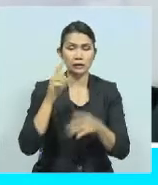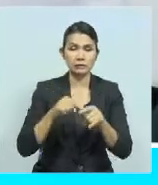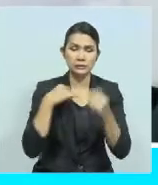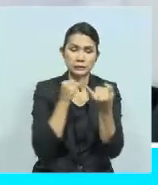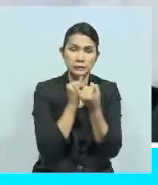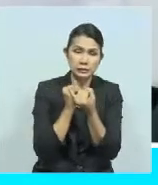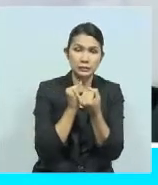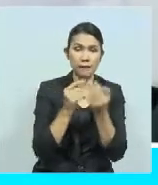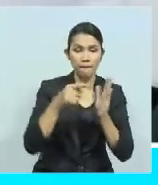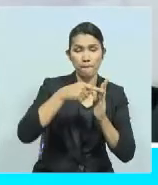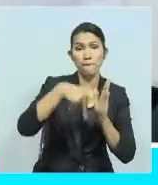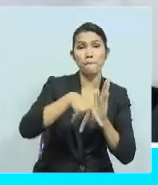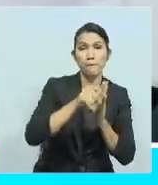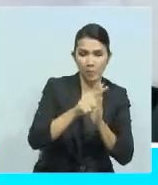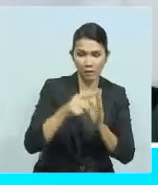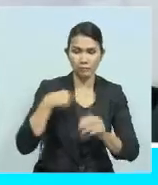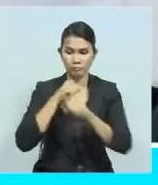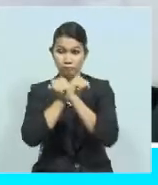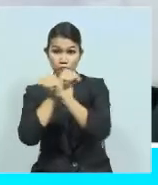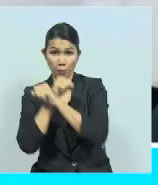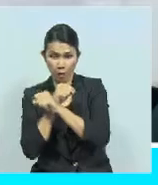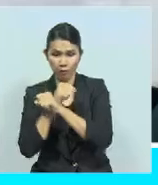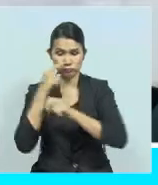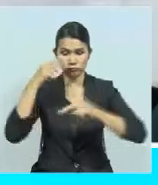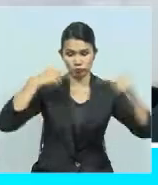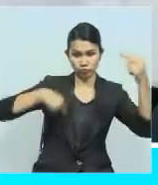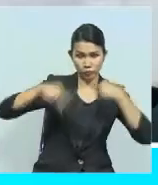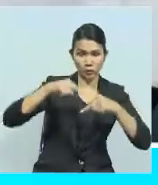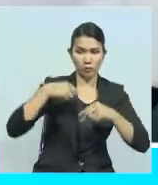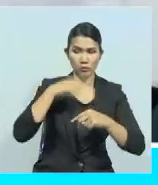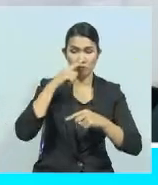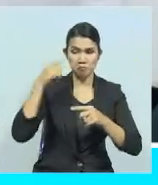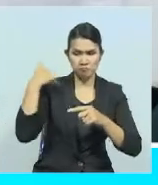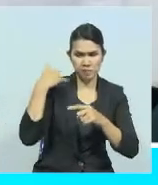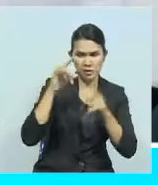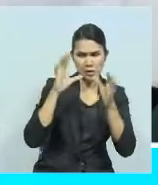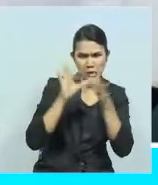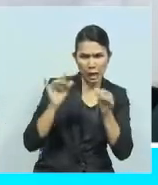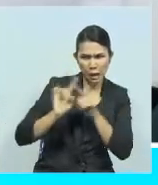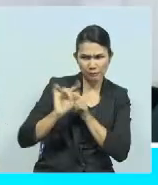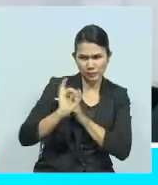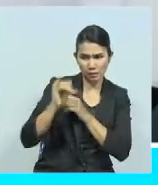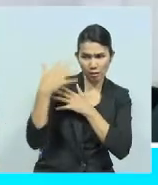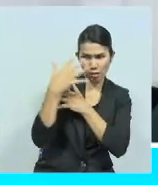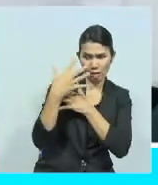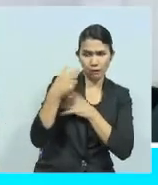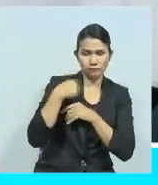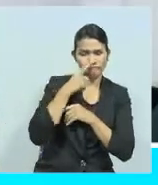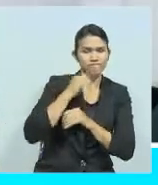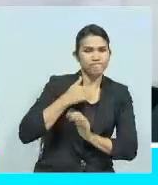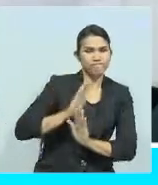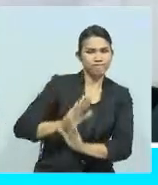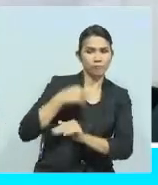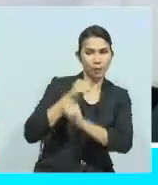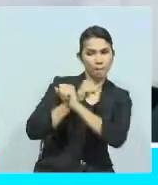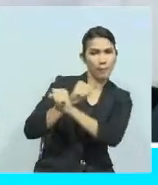หว่างเพศการป้องกันตัวเองการดูแลตัวเองการปฏิเสธในกรณีที่ไม่มีความพร้อมนะคะรวมไปถึง